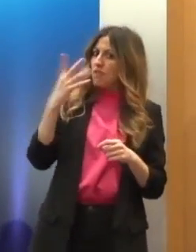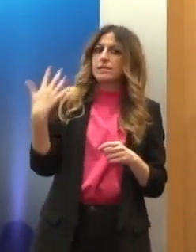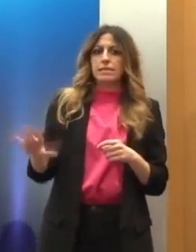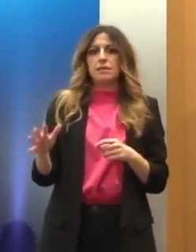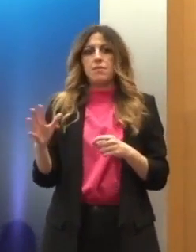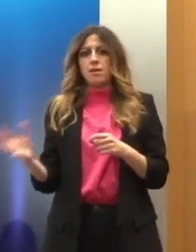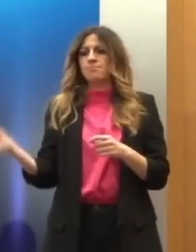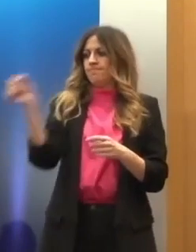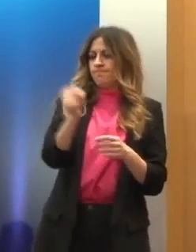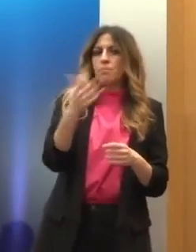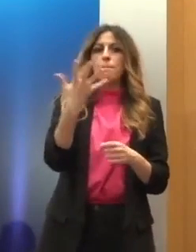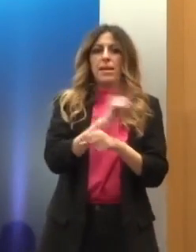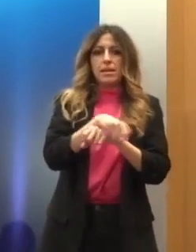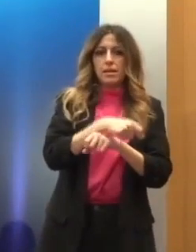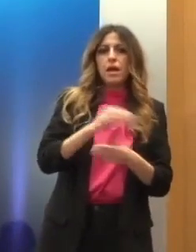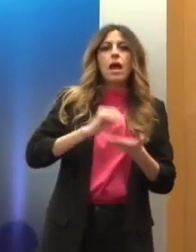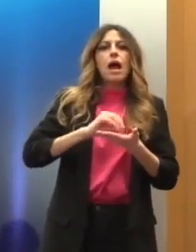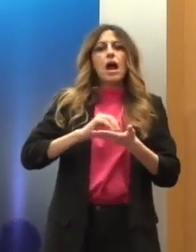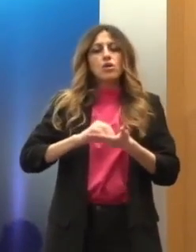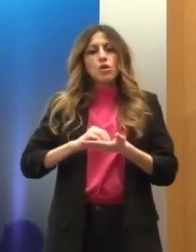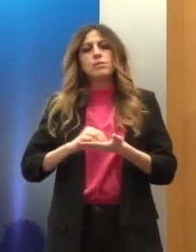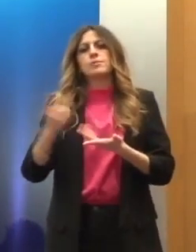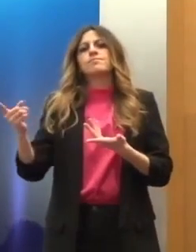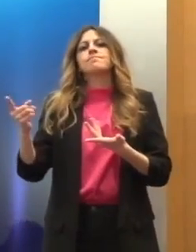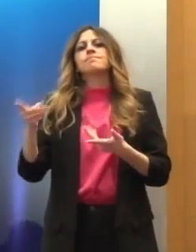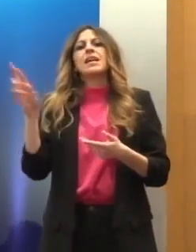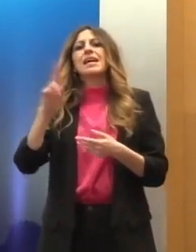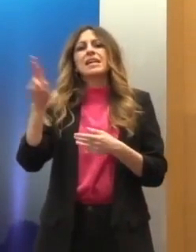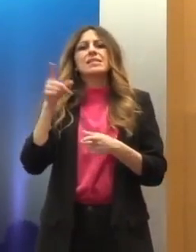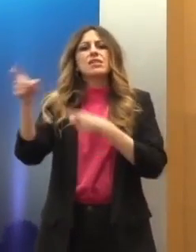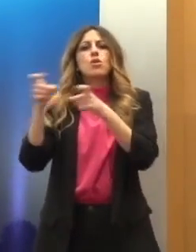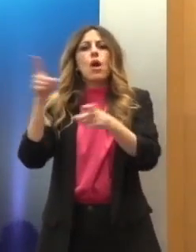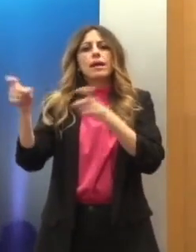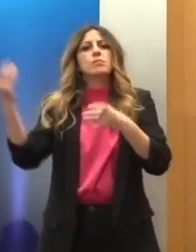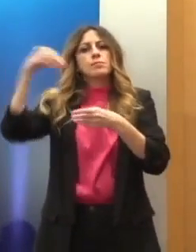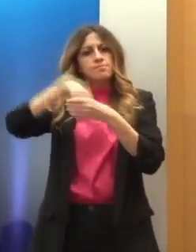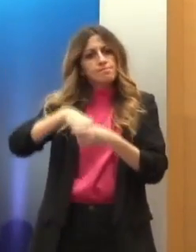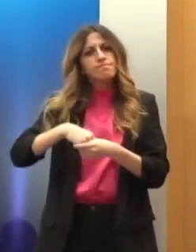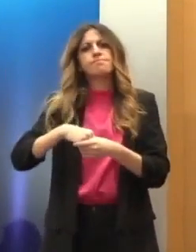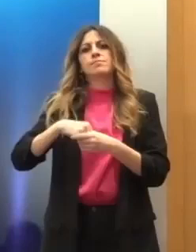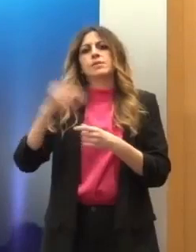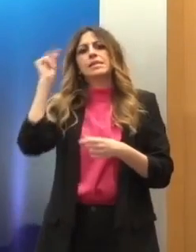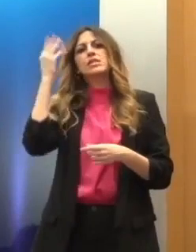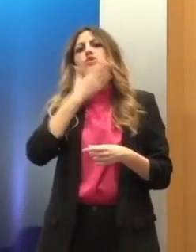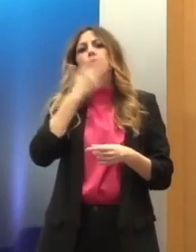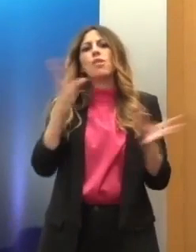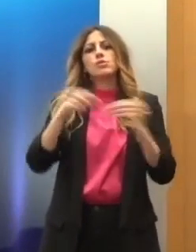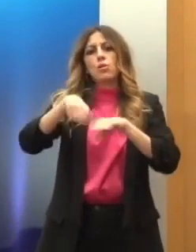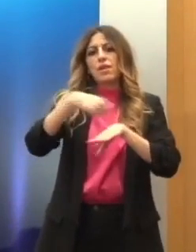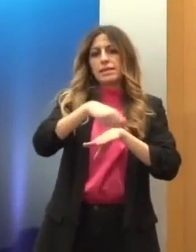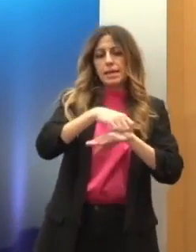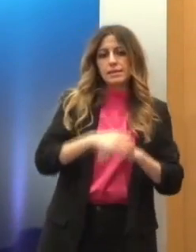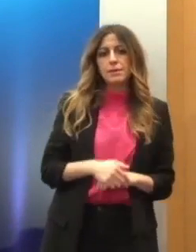η ποινική αντιμετώπιση του ρατσιστικού εγκλήματος εντάχθηκε και στο πρόγραμμα σπουδών της Εθνικής Σχολής Δικαστών. Το Εθνικό Συμβούλιο έχει ξεκινήσει